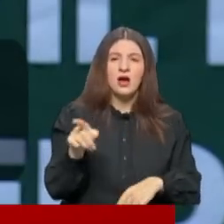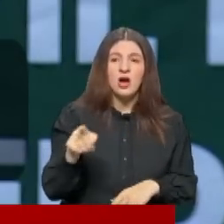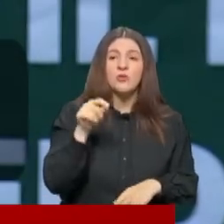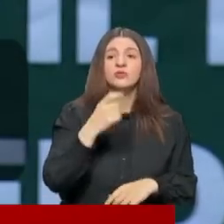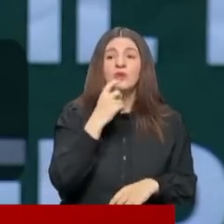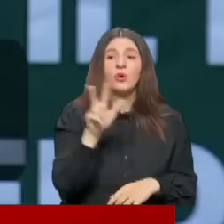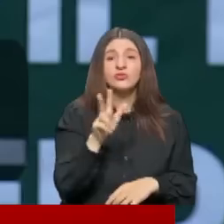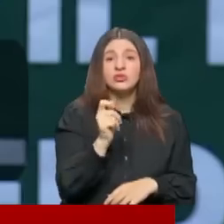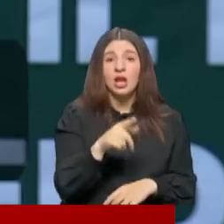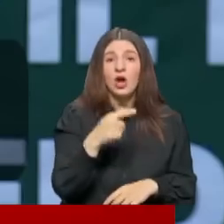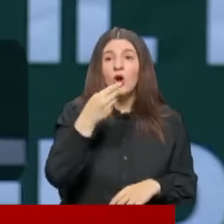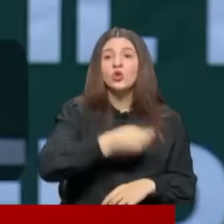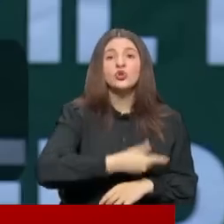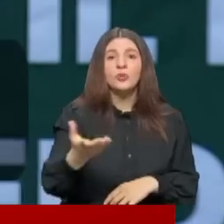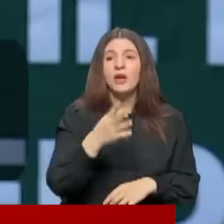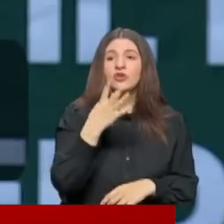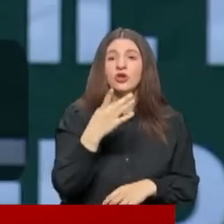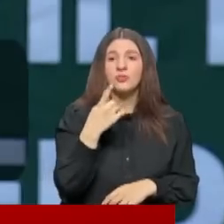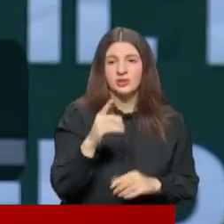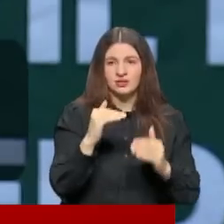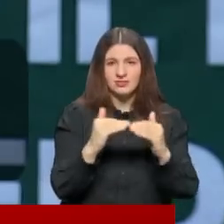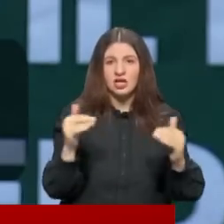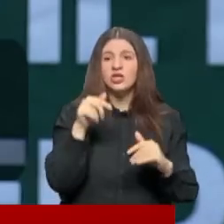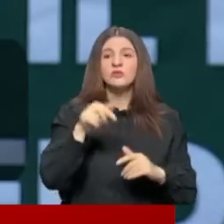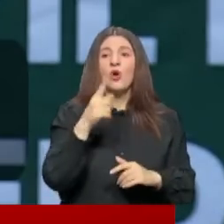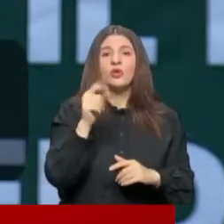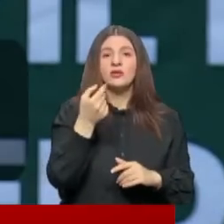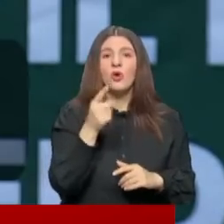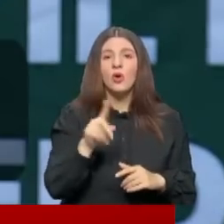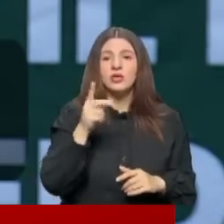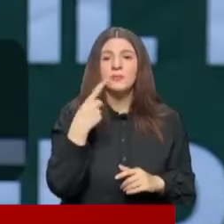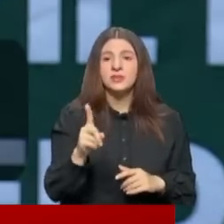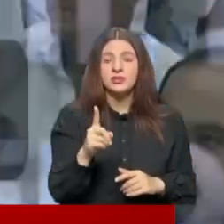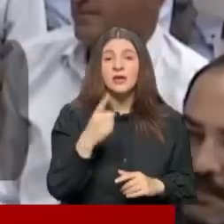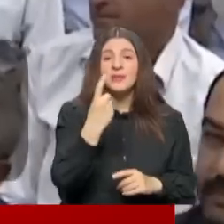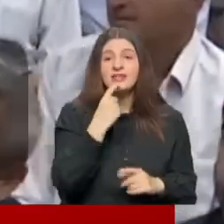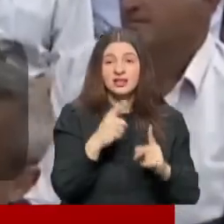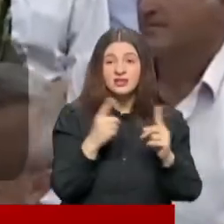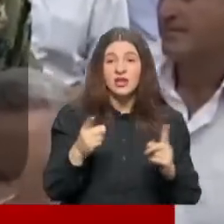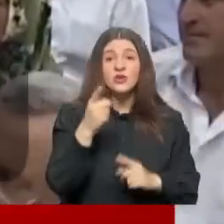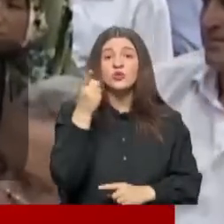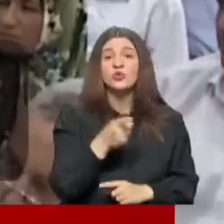Bu sene 30 lira. Gübre 4 bin bandındaydı. Şimdi 16-17 bin bandında. Bir yılda